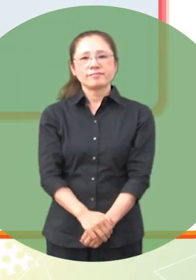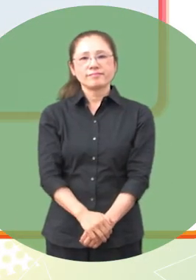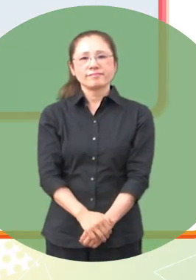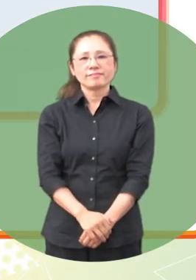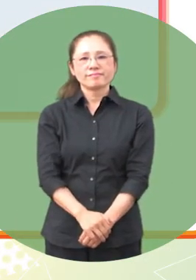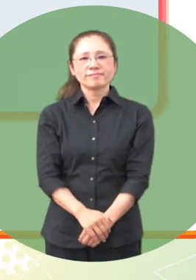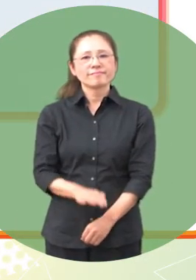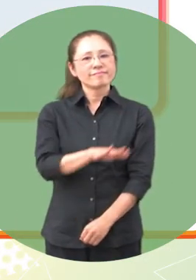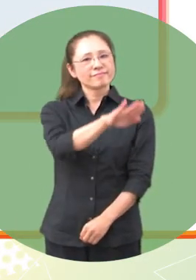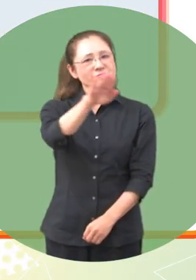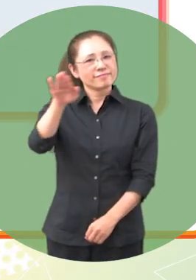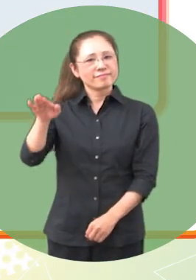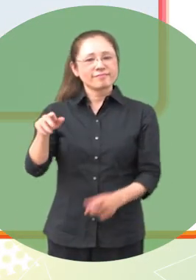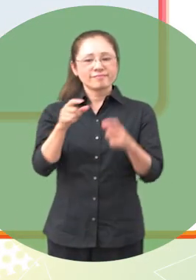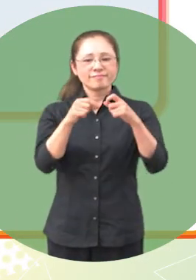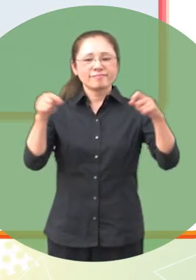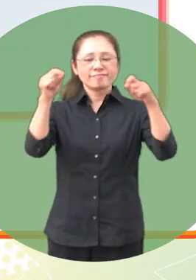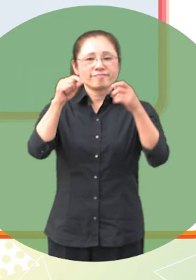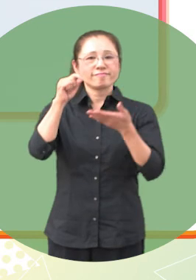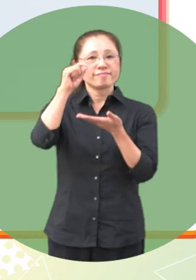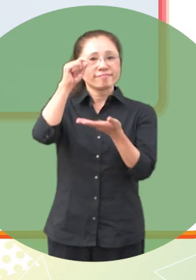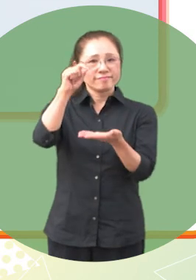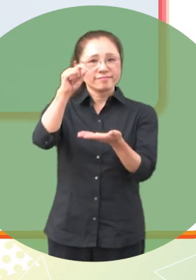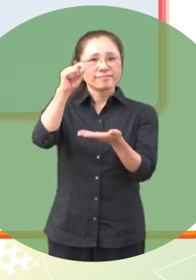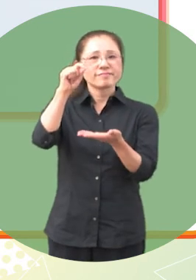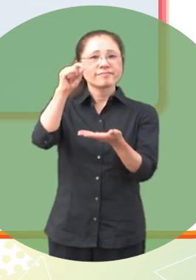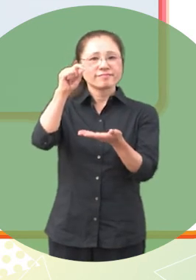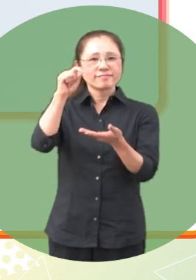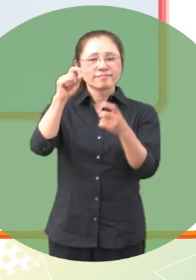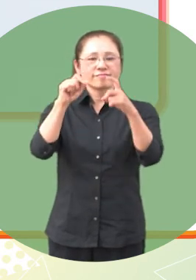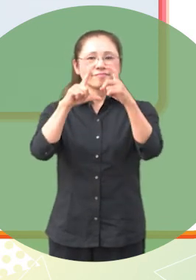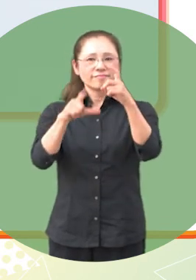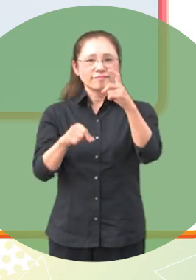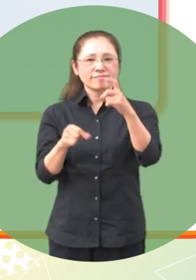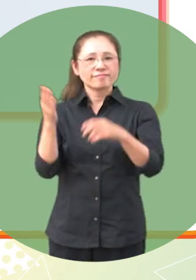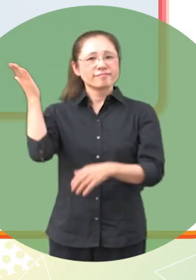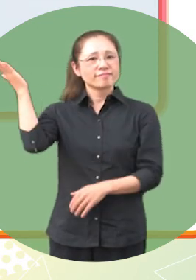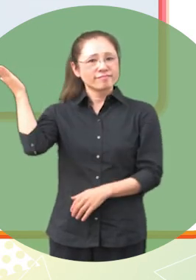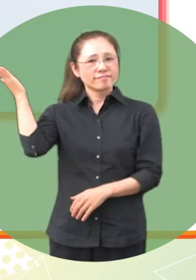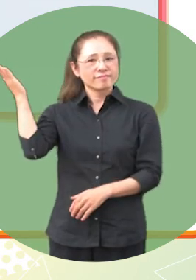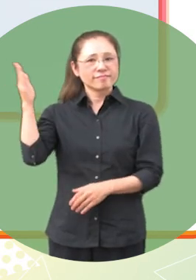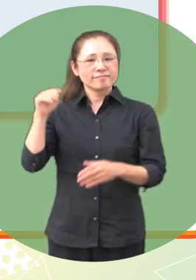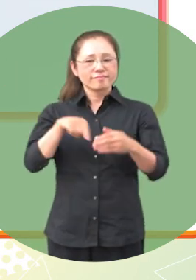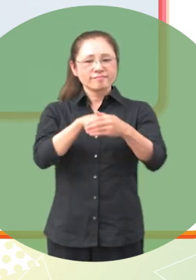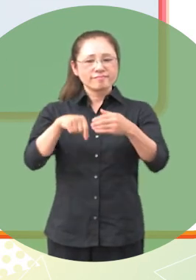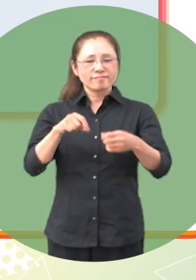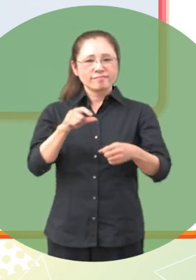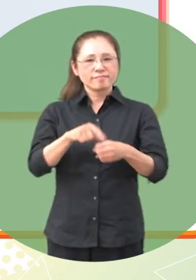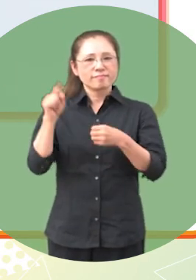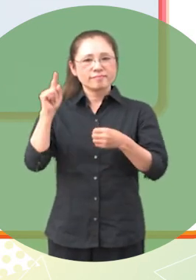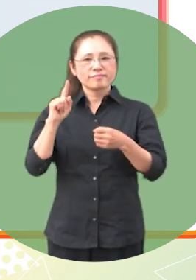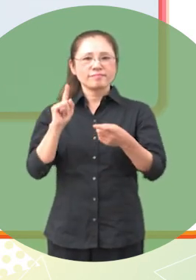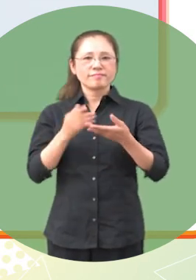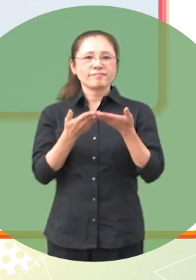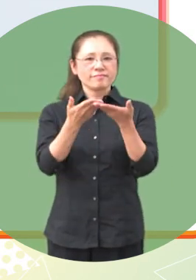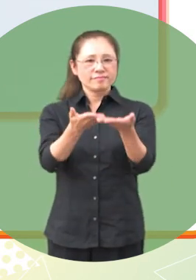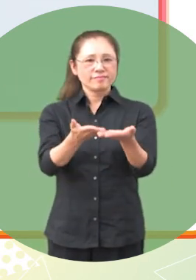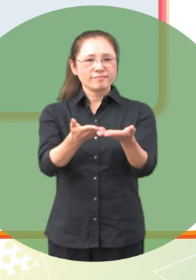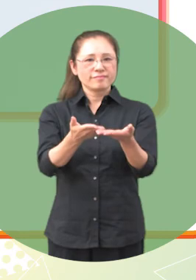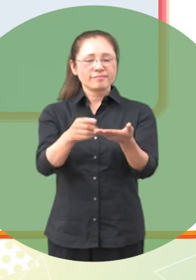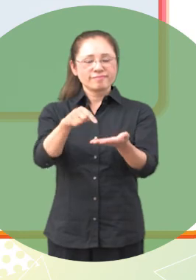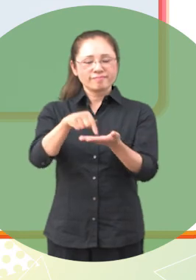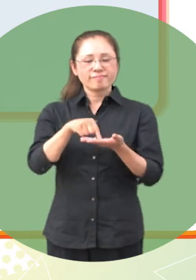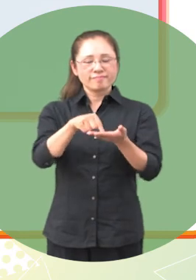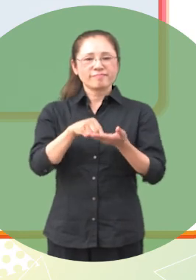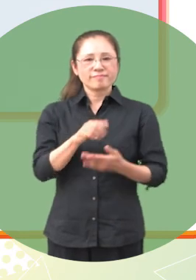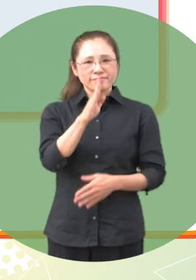ここで視聴者プレゼントのお知らせです。今月はこちらの商品を抽選でプレゼントいたします。ふるってご応募ください